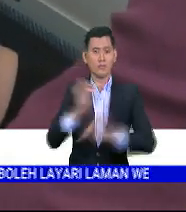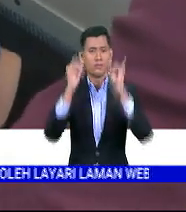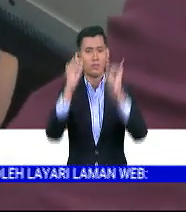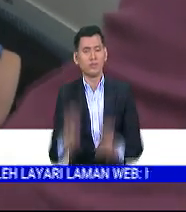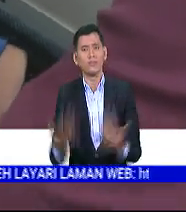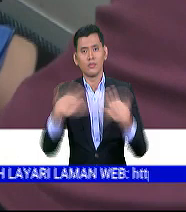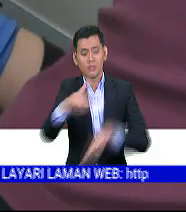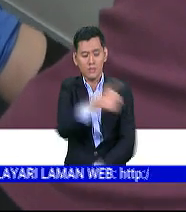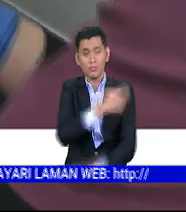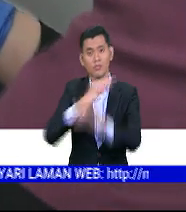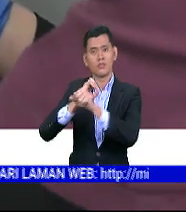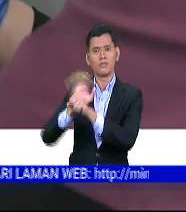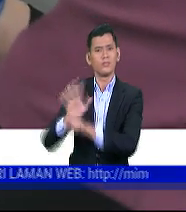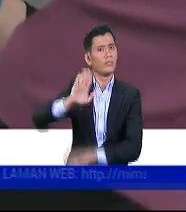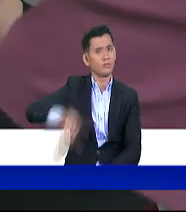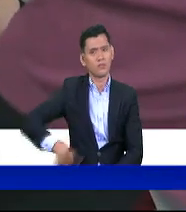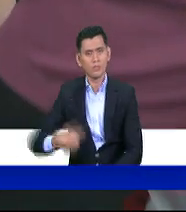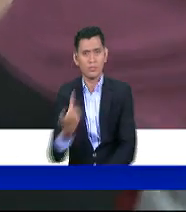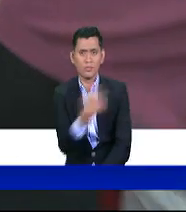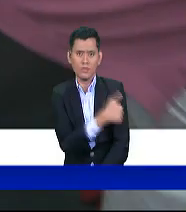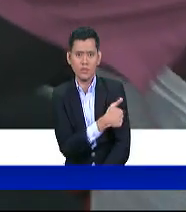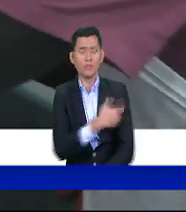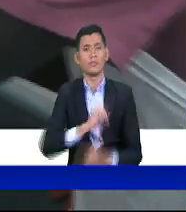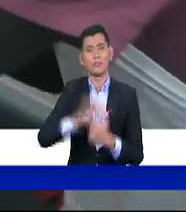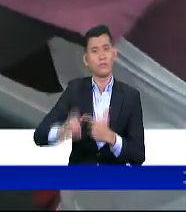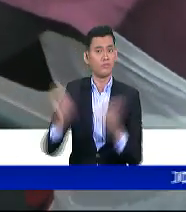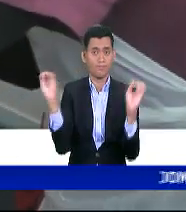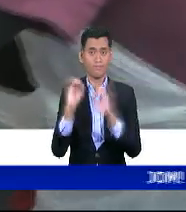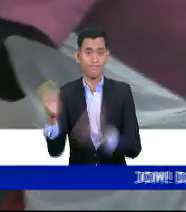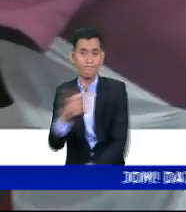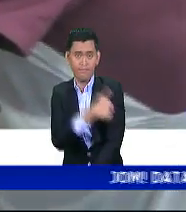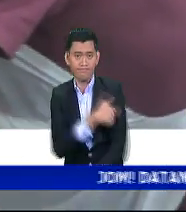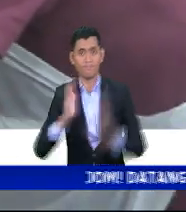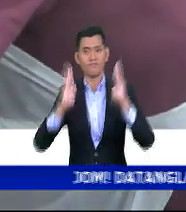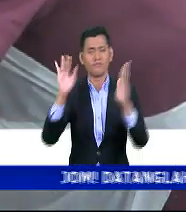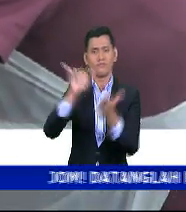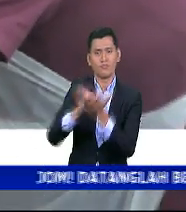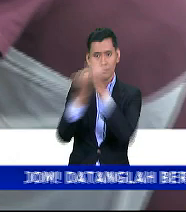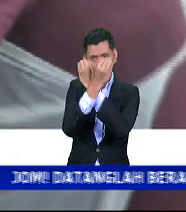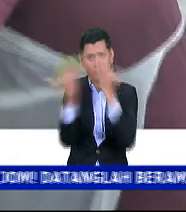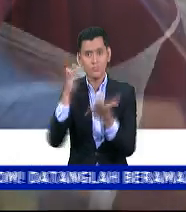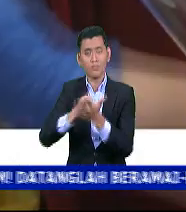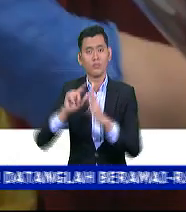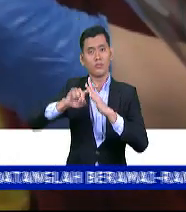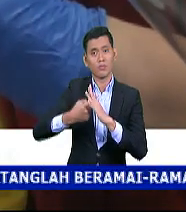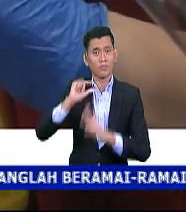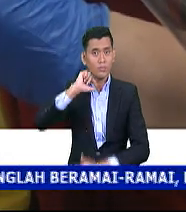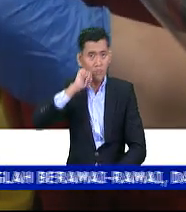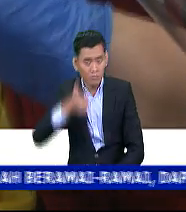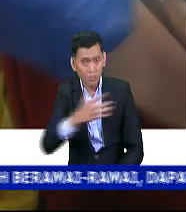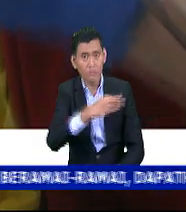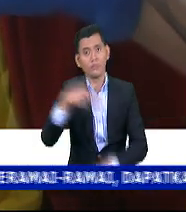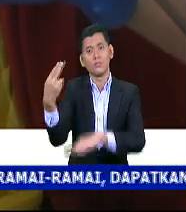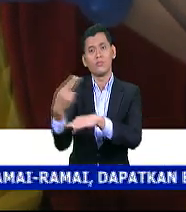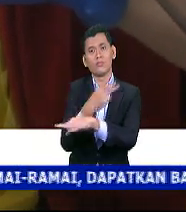yang lengkap vaksinasi, yang belum lengkap atau tiada vaksinasi. Tempoh yang dinyatakan itu berkuat kuasa esok dan turut terpakai